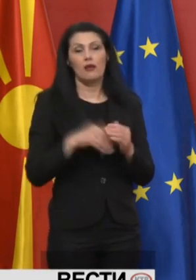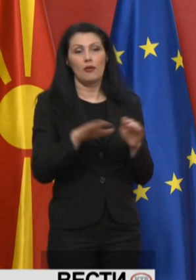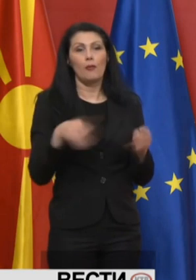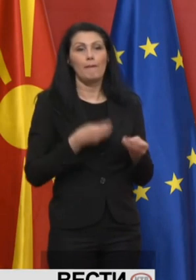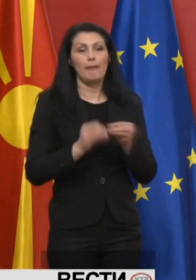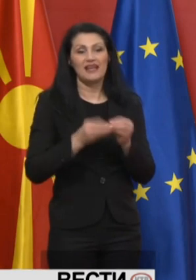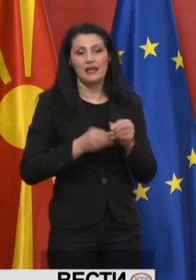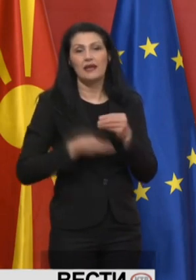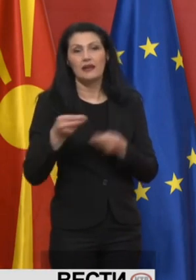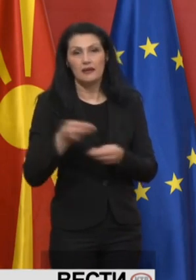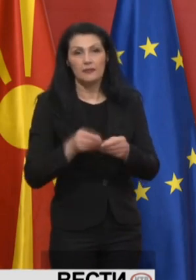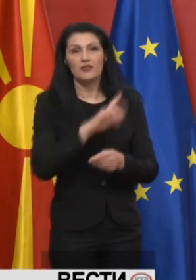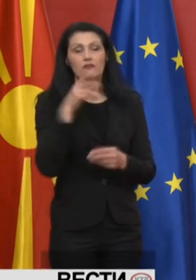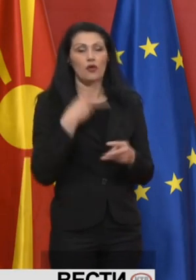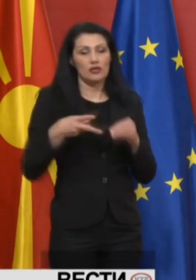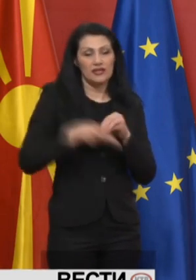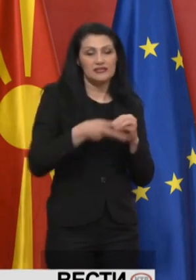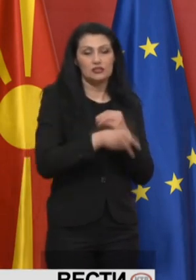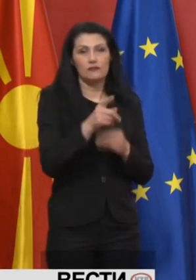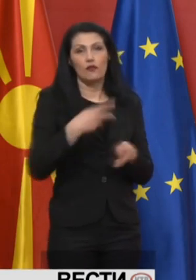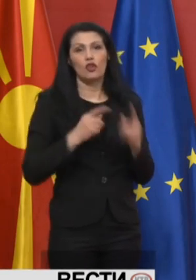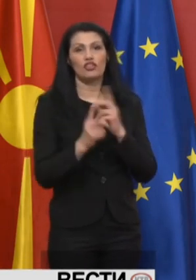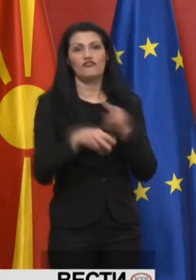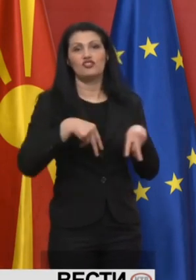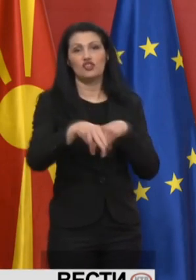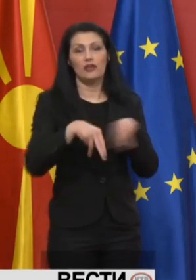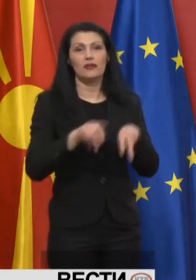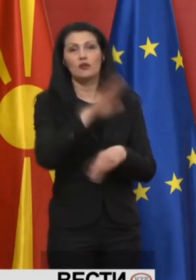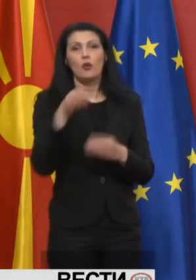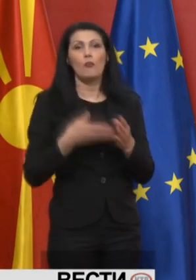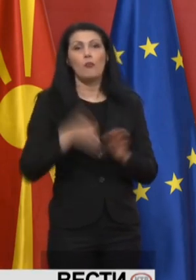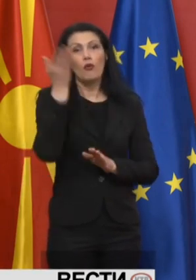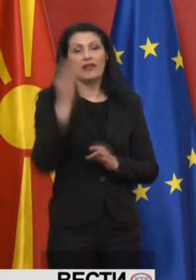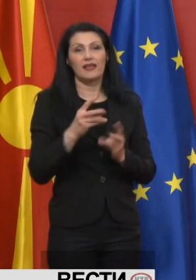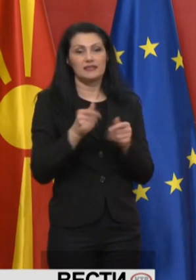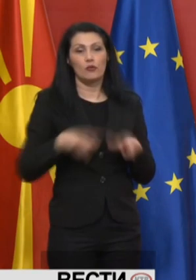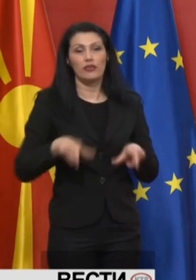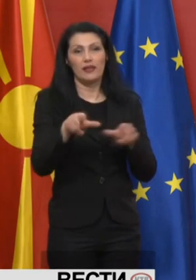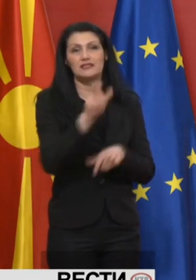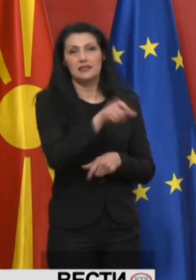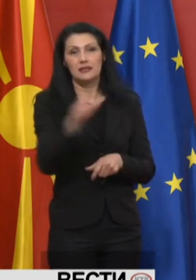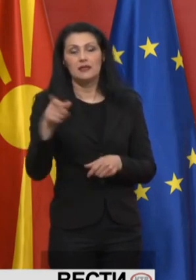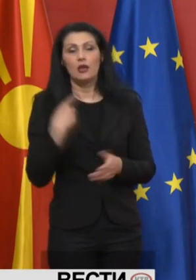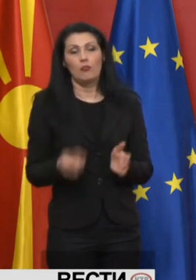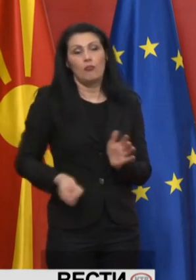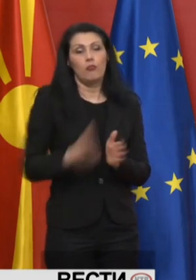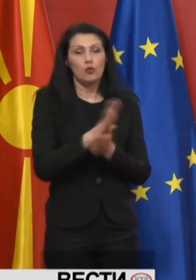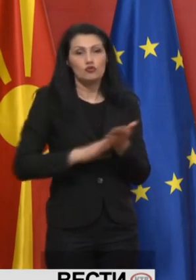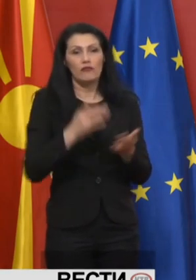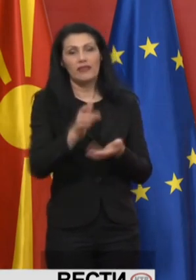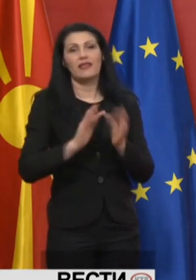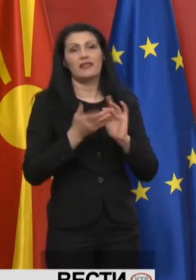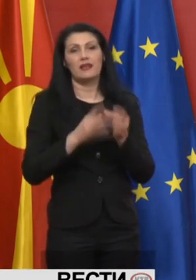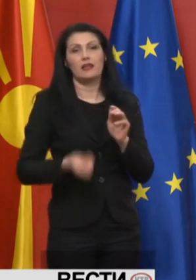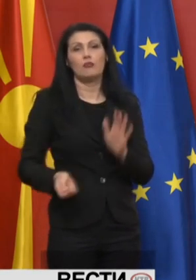пазарите и рестрикции во движењето, се повеќе земјоделци почнуваат онлайн продажба на своите